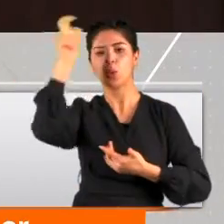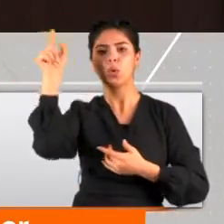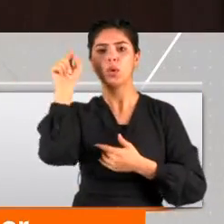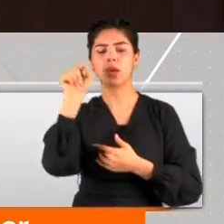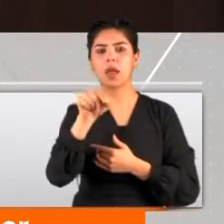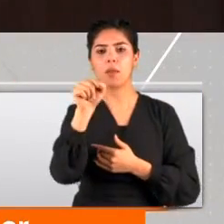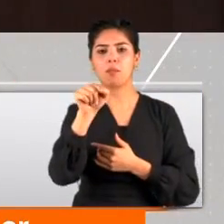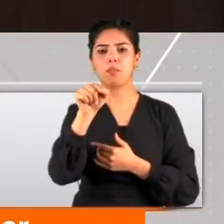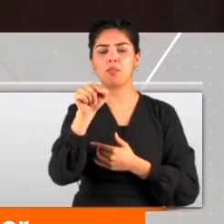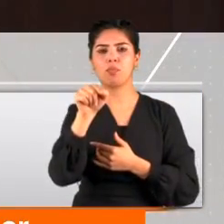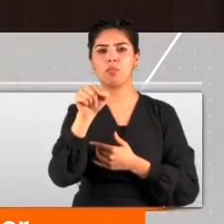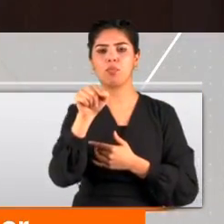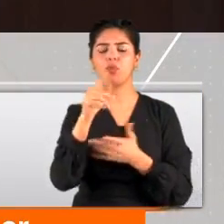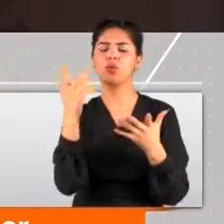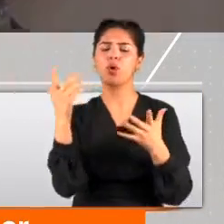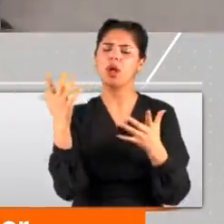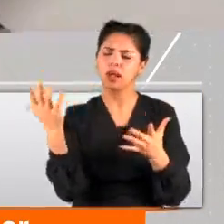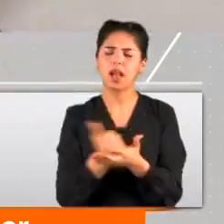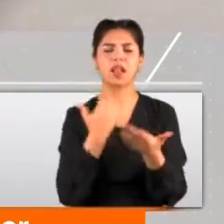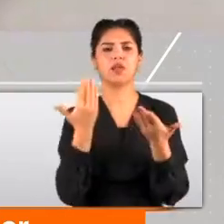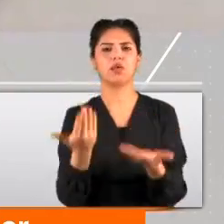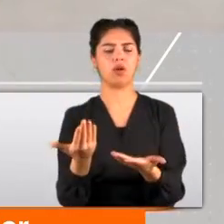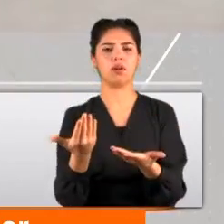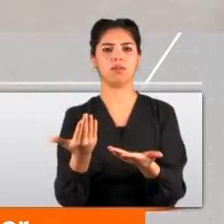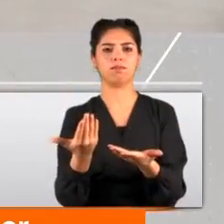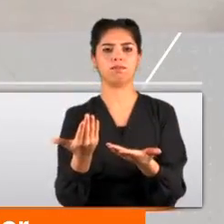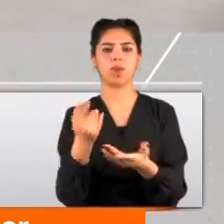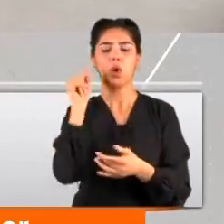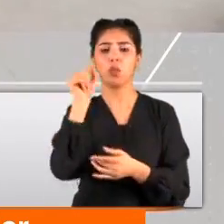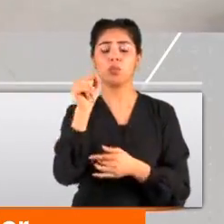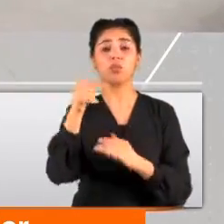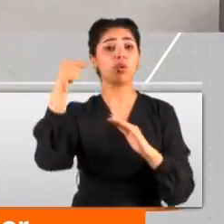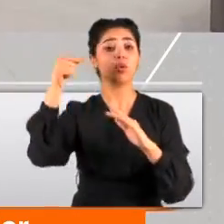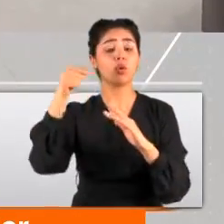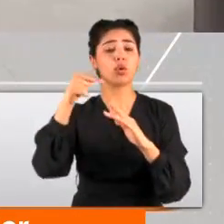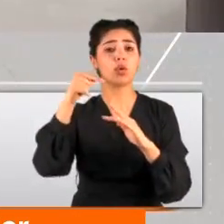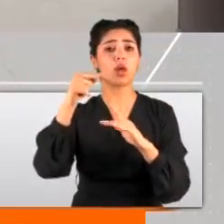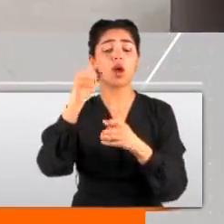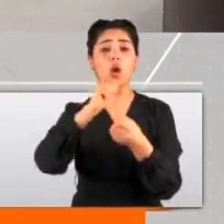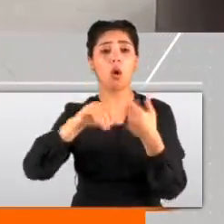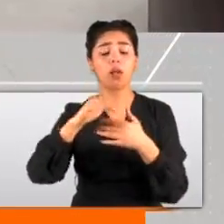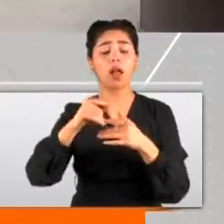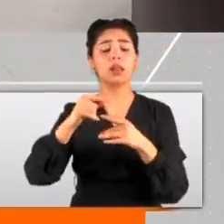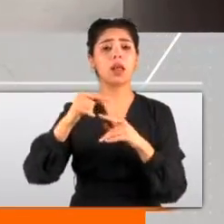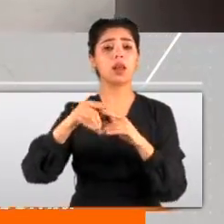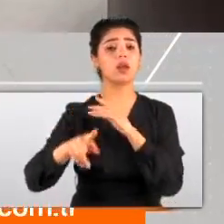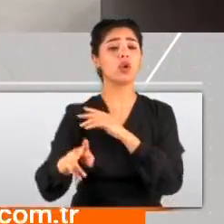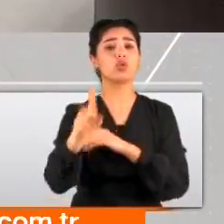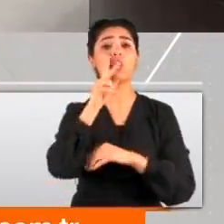treni evvelallah kaçırmayacak. Hatta bu trenin öyle son vagonunda filan